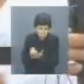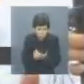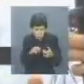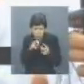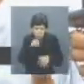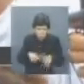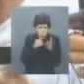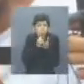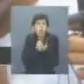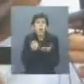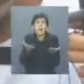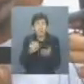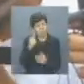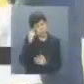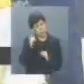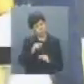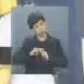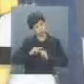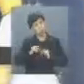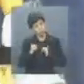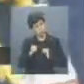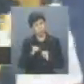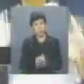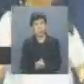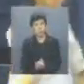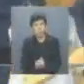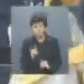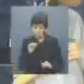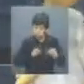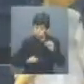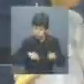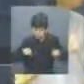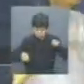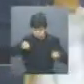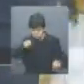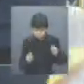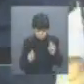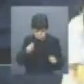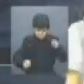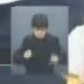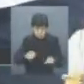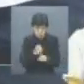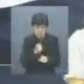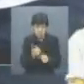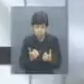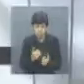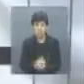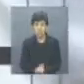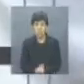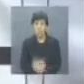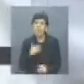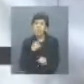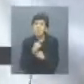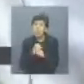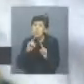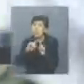มหากต้องช่วยเหลือตนเองแง่คิดจากการแสดงหุ่นสายเสมาเรื่องเพื่อนมหัศจรรย์เป็นการแสดงครั้งที่